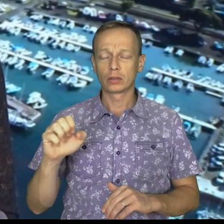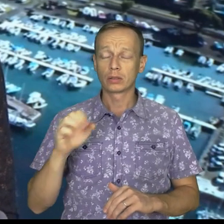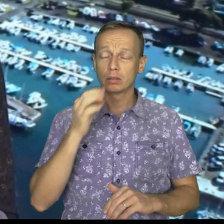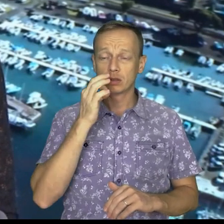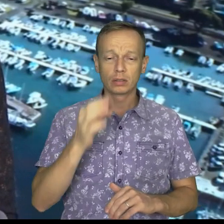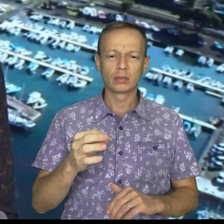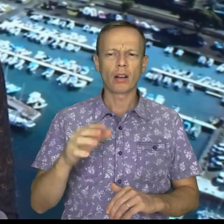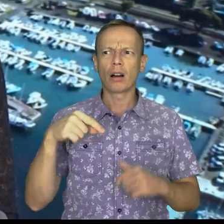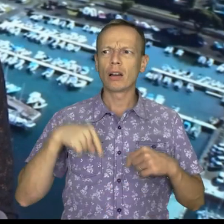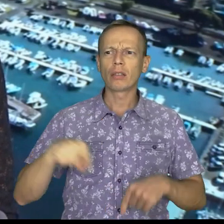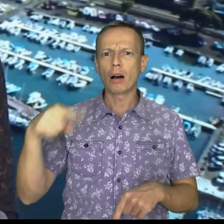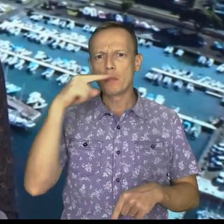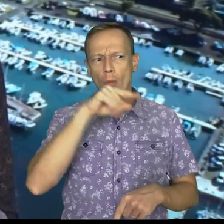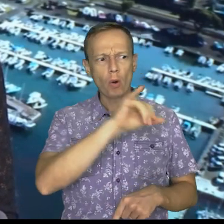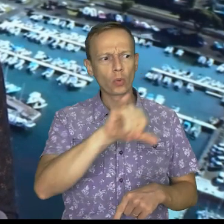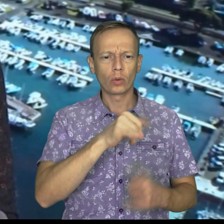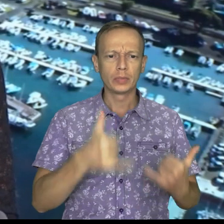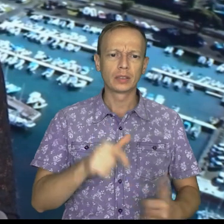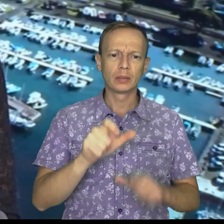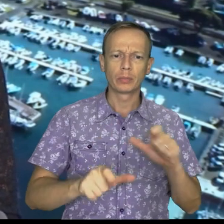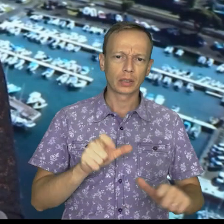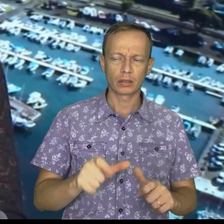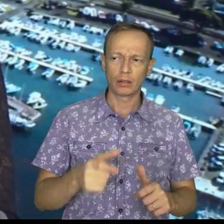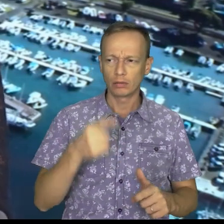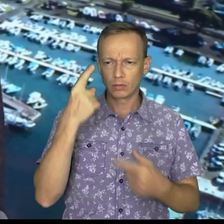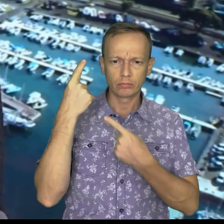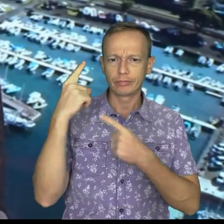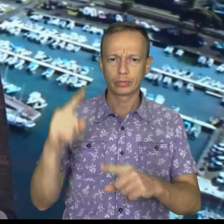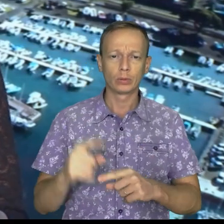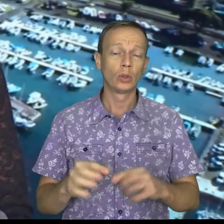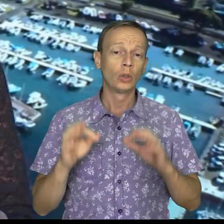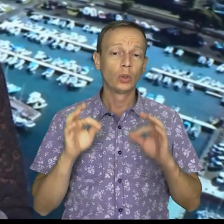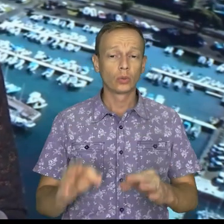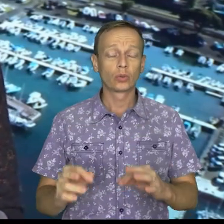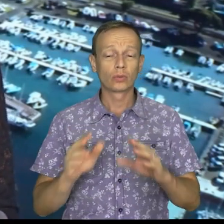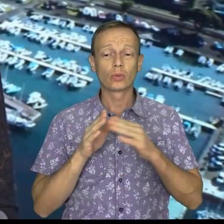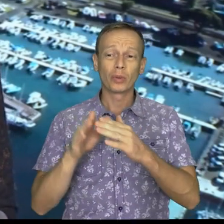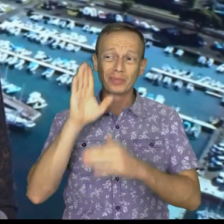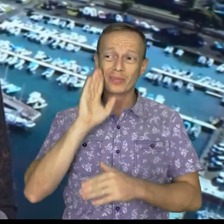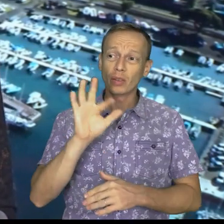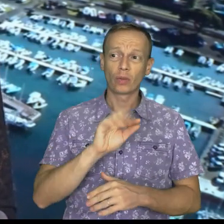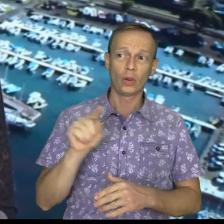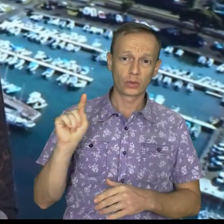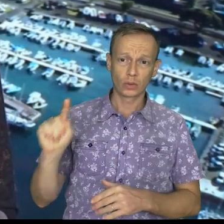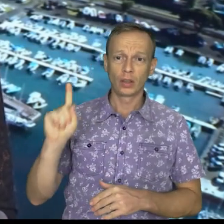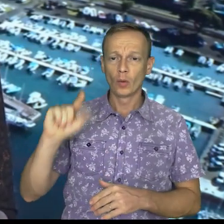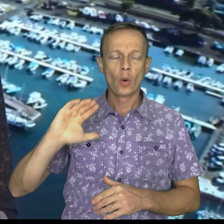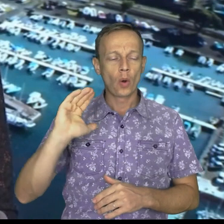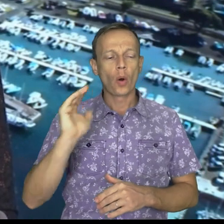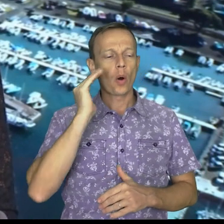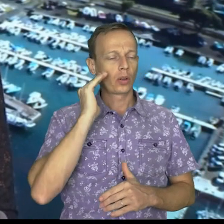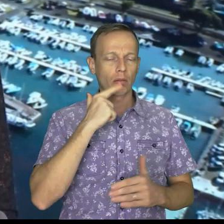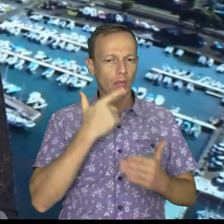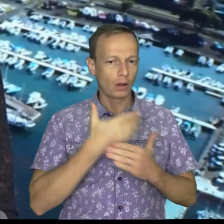d'avoir menti et trompé la population polynésienne. Dans un communiqué, le Taho Atira demande à la France de reconnaître les